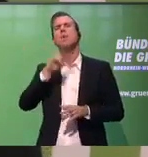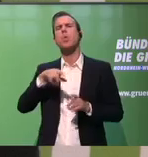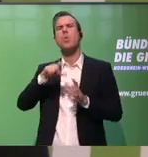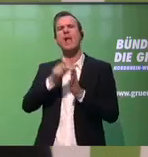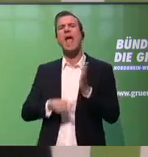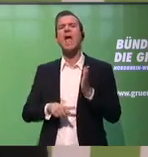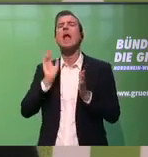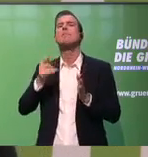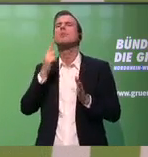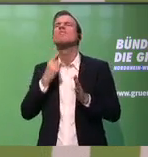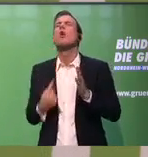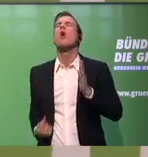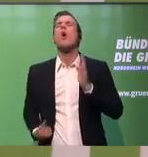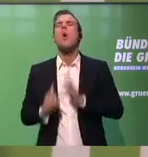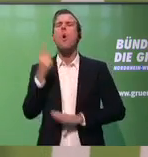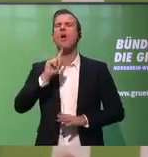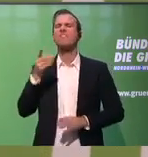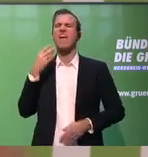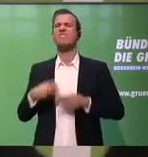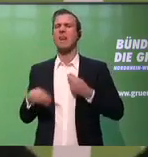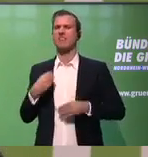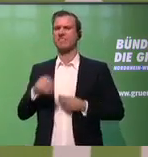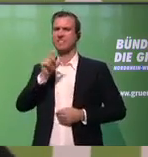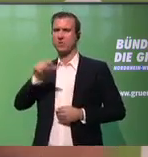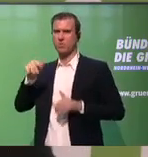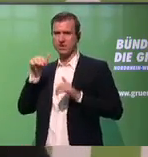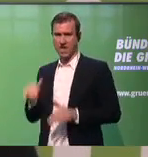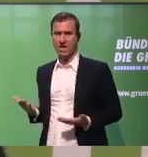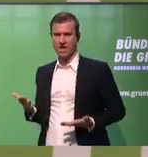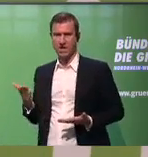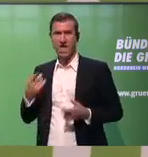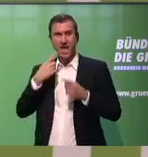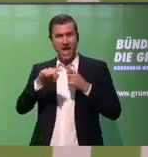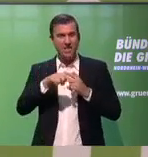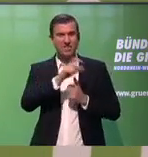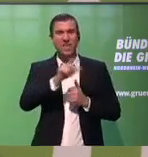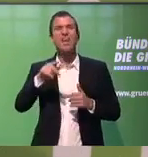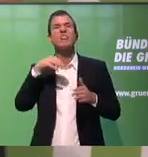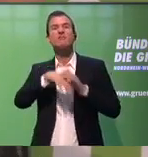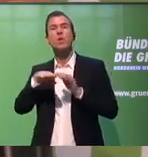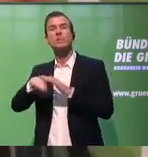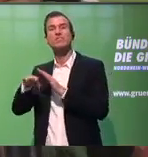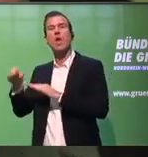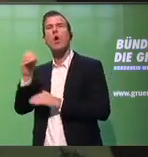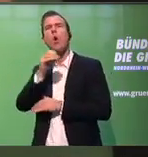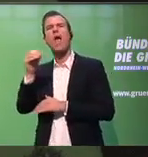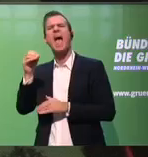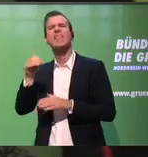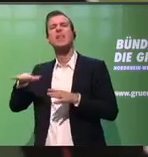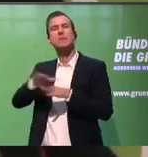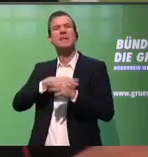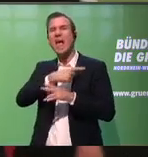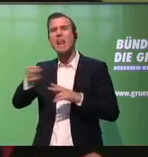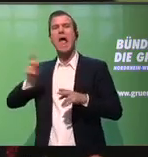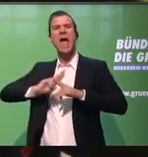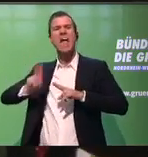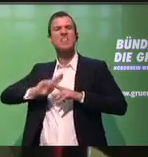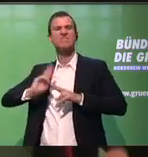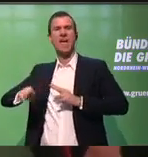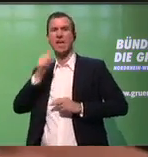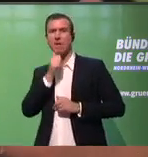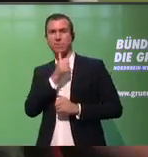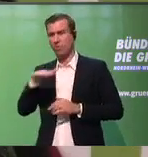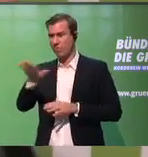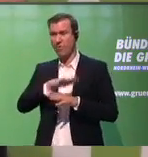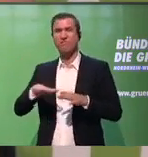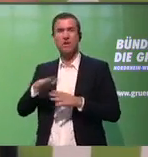für allerhöchst qualifizierte Leute. Für alle anderen zum Beispiel die ganzen Flüchtlinge auf dem Oranienplatz, das sind fast alles Handwerkerinnen und Handwerker, die